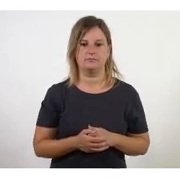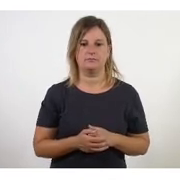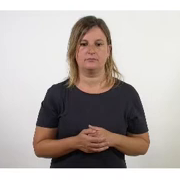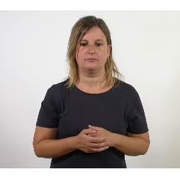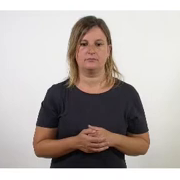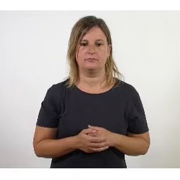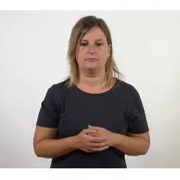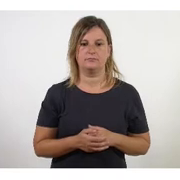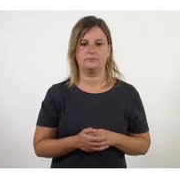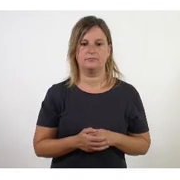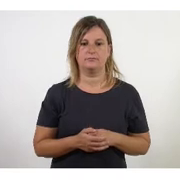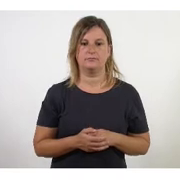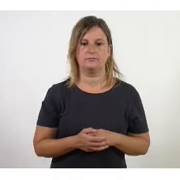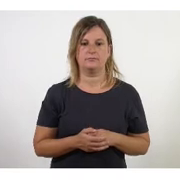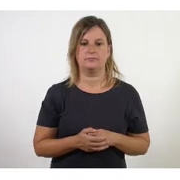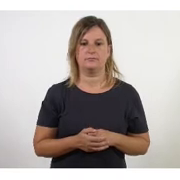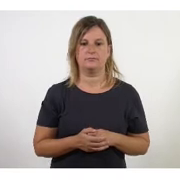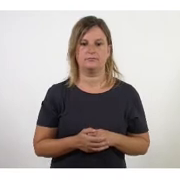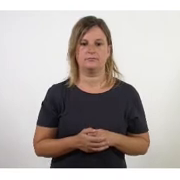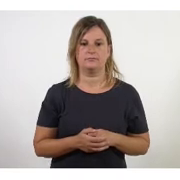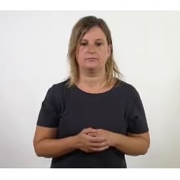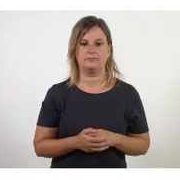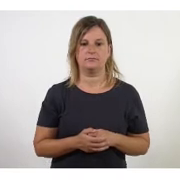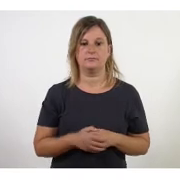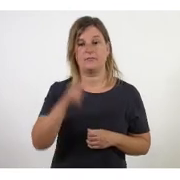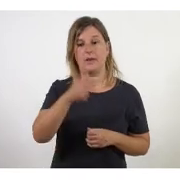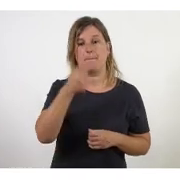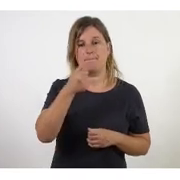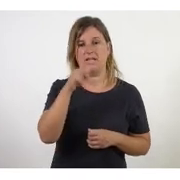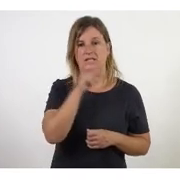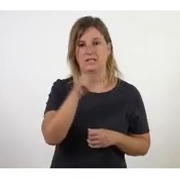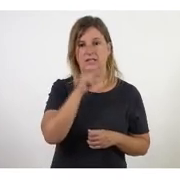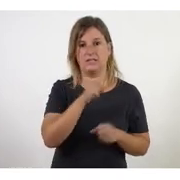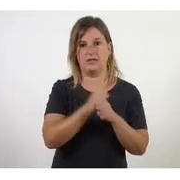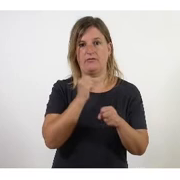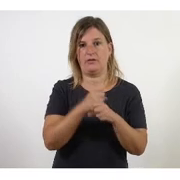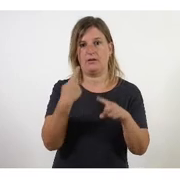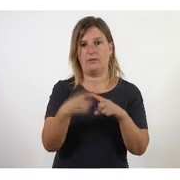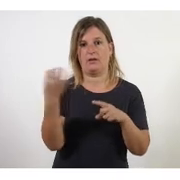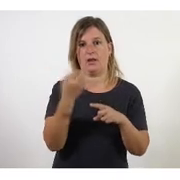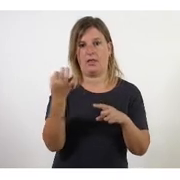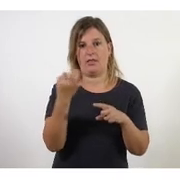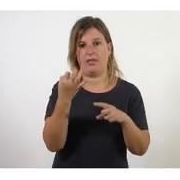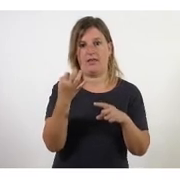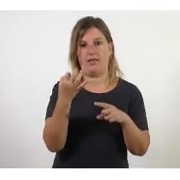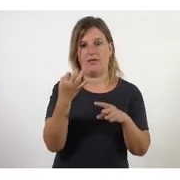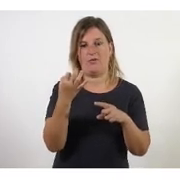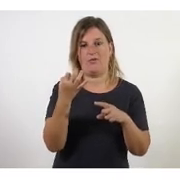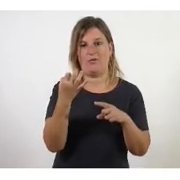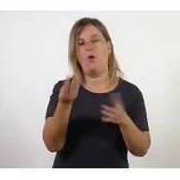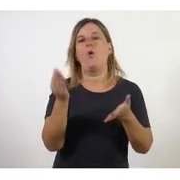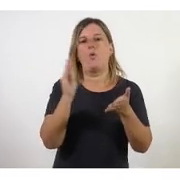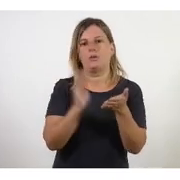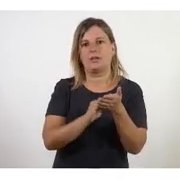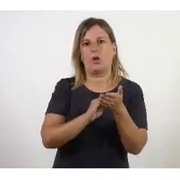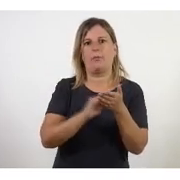baix i li haureu de fer, sí, aquí tindreu una mica més de feina, li haureu de fer el mateix tractament. Jo faig el duplicat perquè així ja té el background, ja